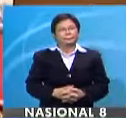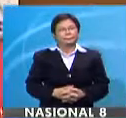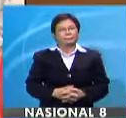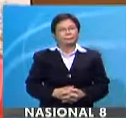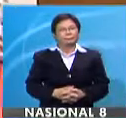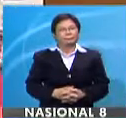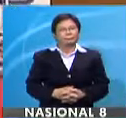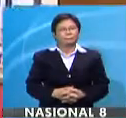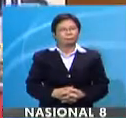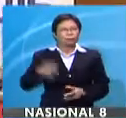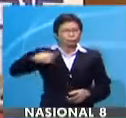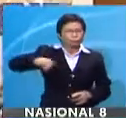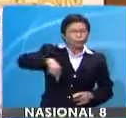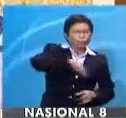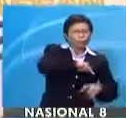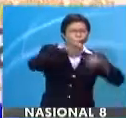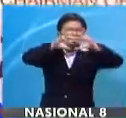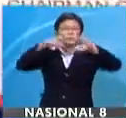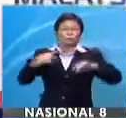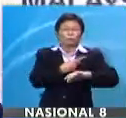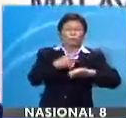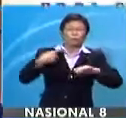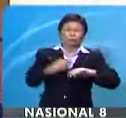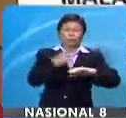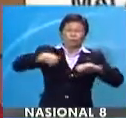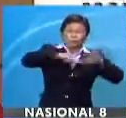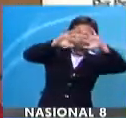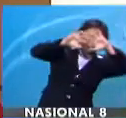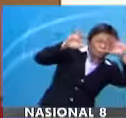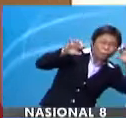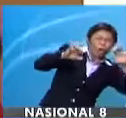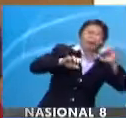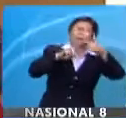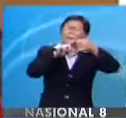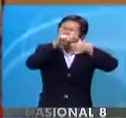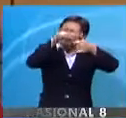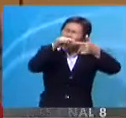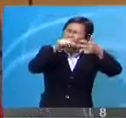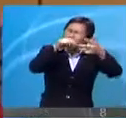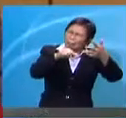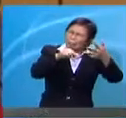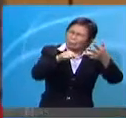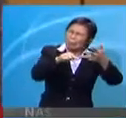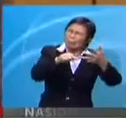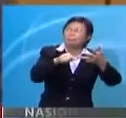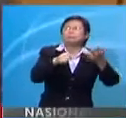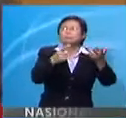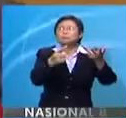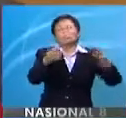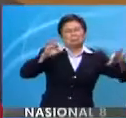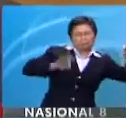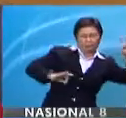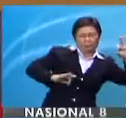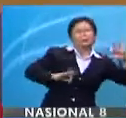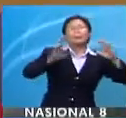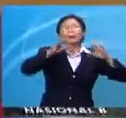We are in exploring every avenues to find a solution that will benefit all parties, be it China or